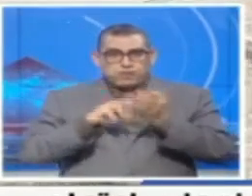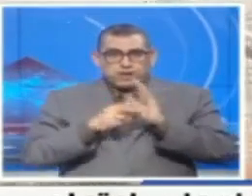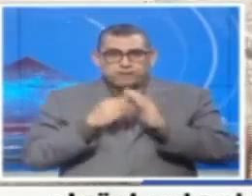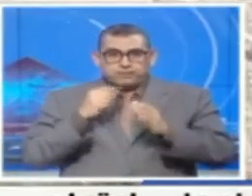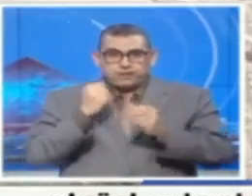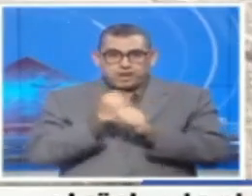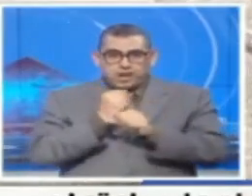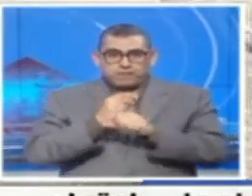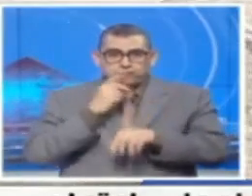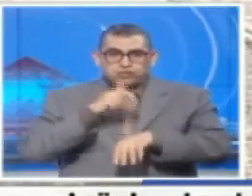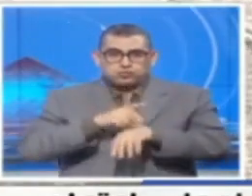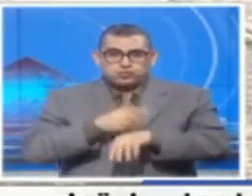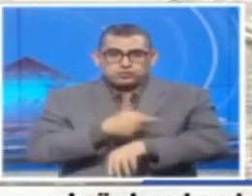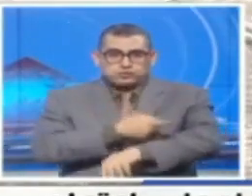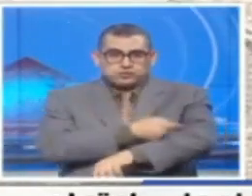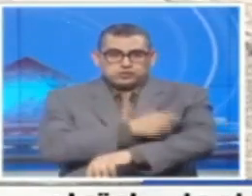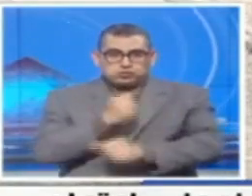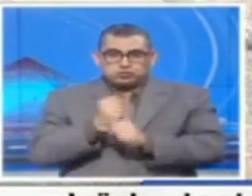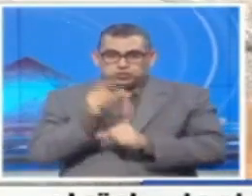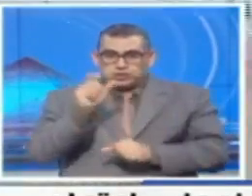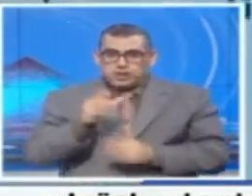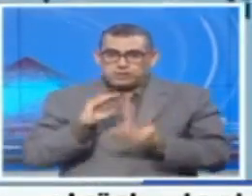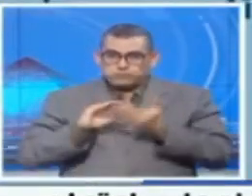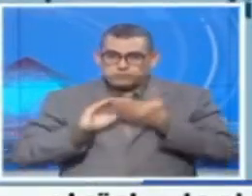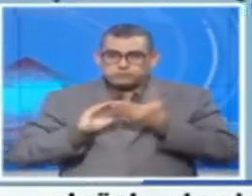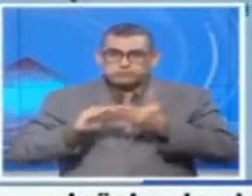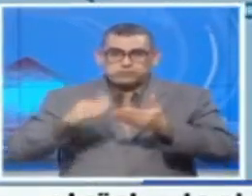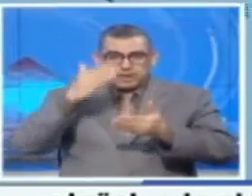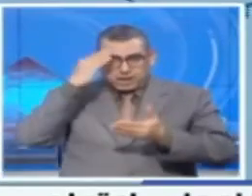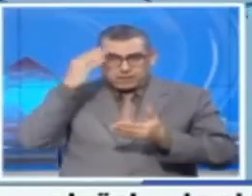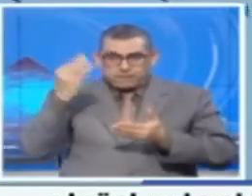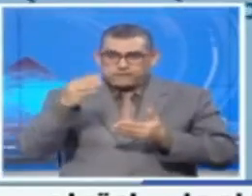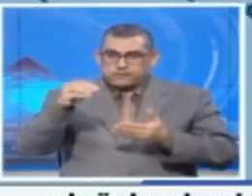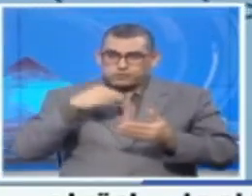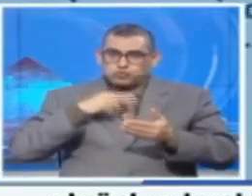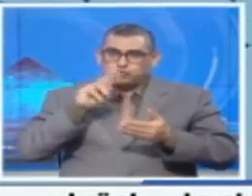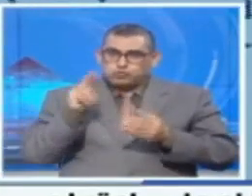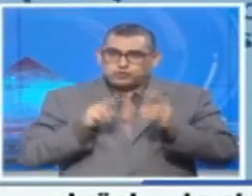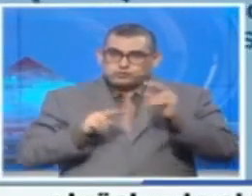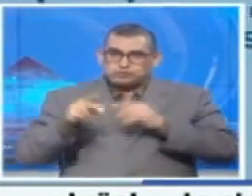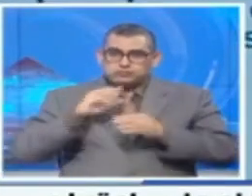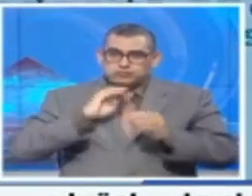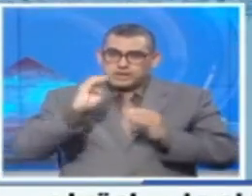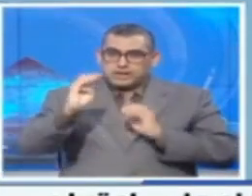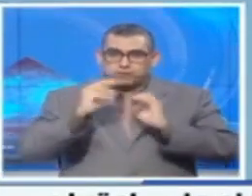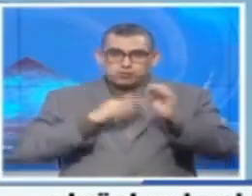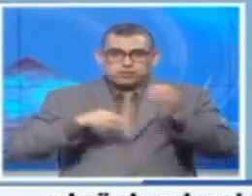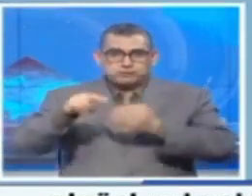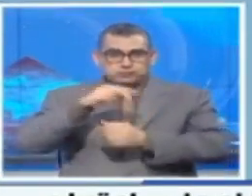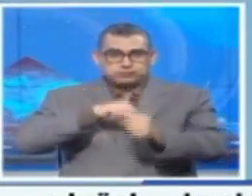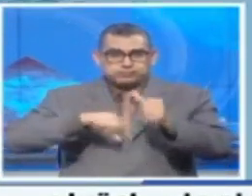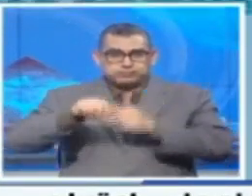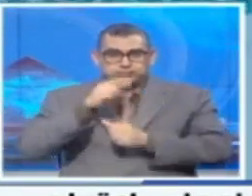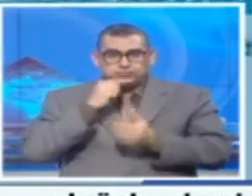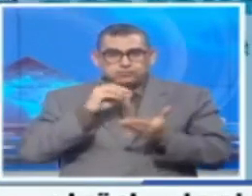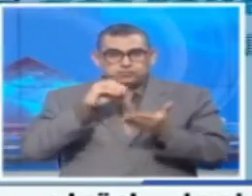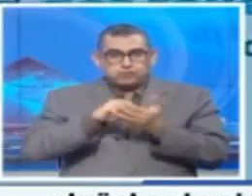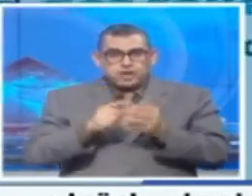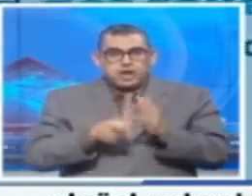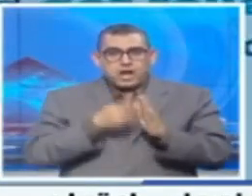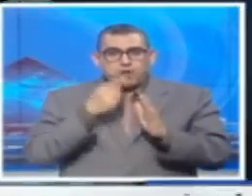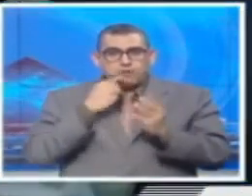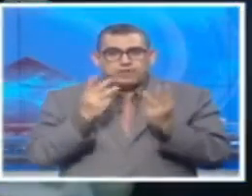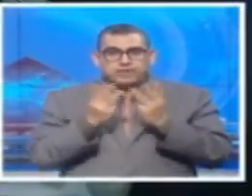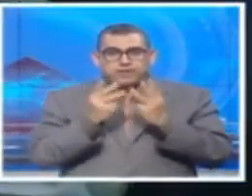من الأطباء عشان نقدر ان احنا نتبادل الخبرات، يبقى فيه أسئلة معينة والردود على هذه الأسئلة. إطلاق أول منصة